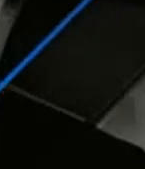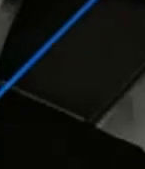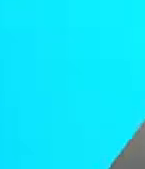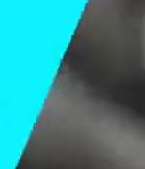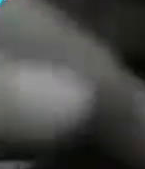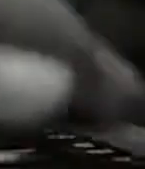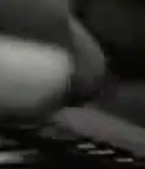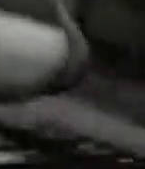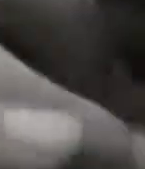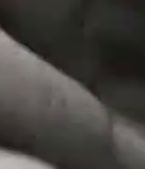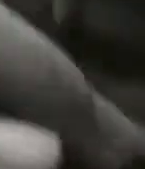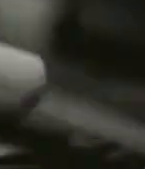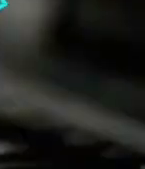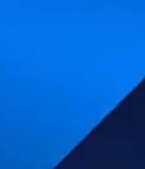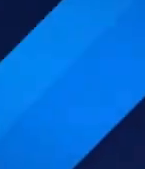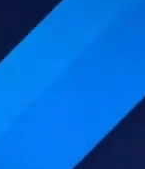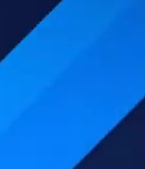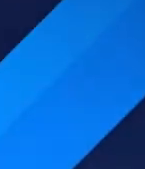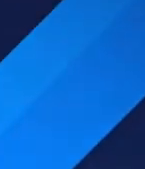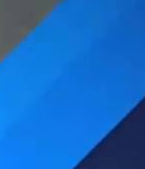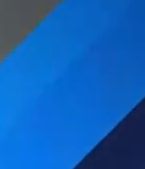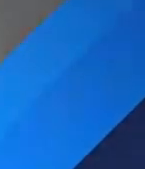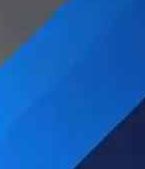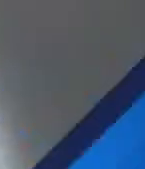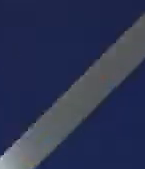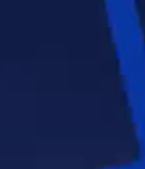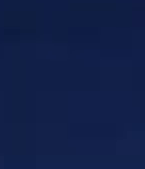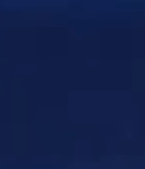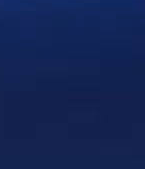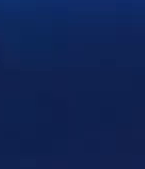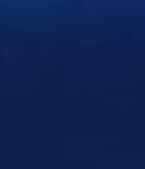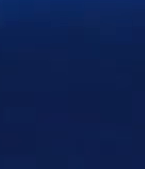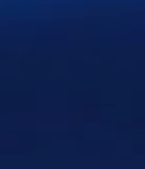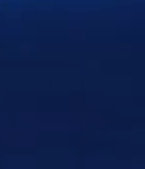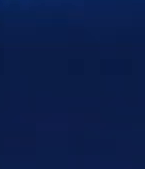으 으 으